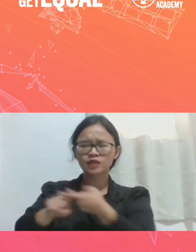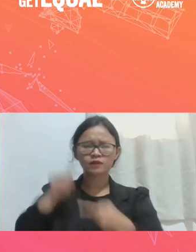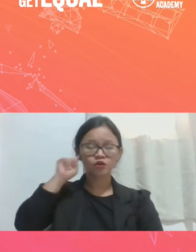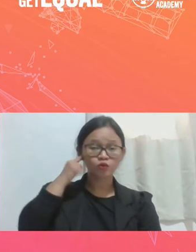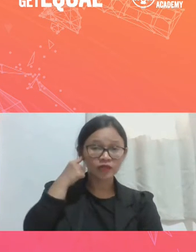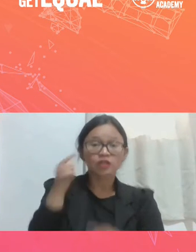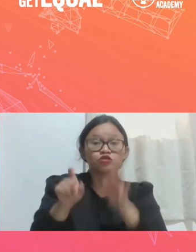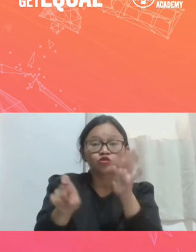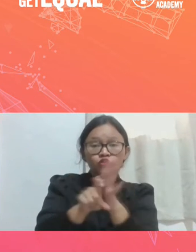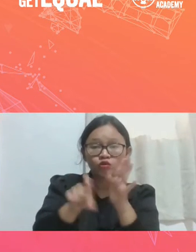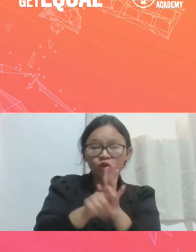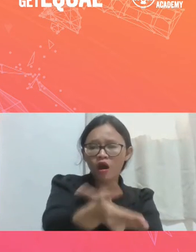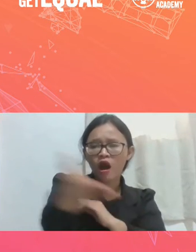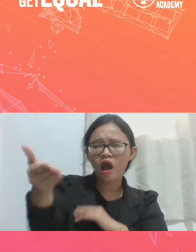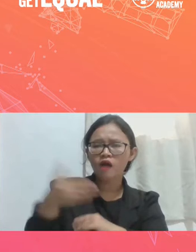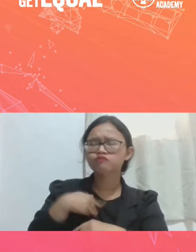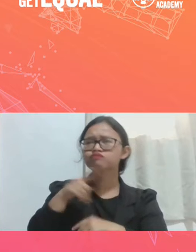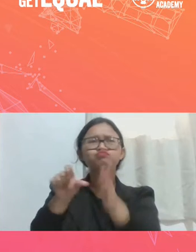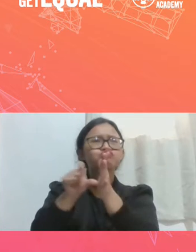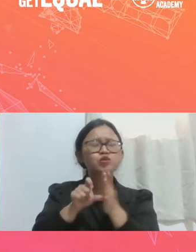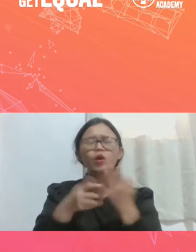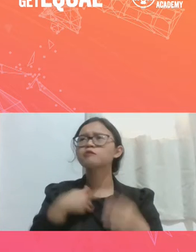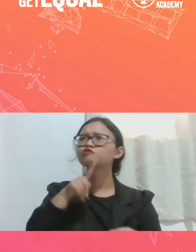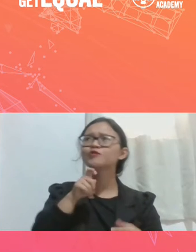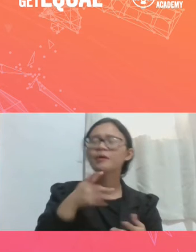kami apabila membutuhkan bantuan lainnya ya.